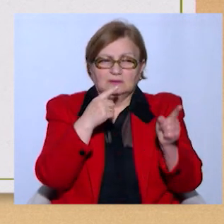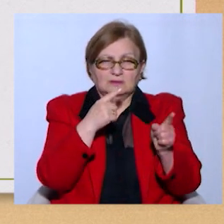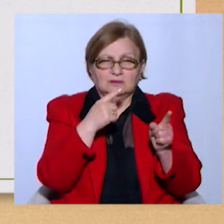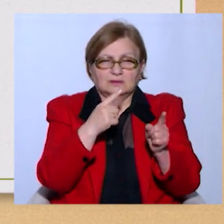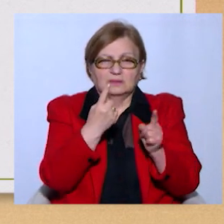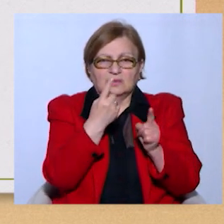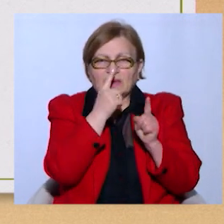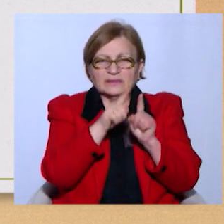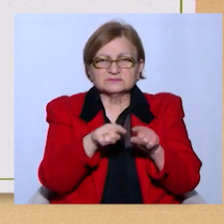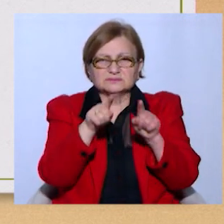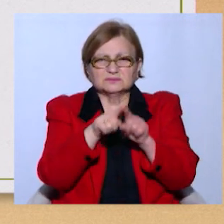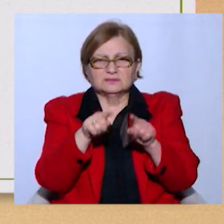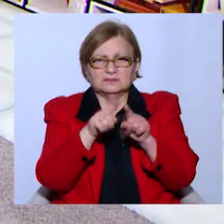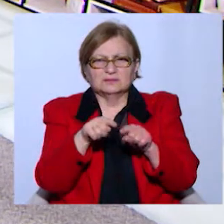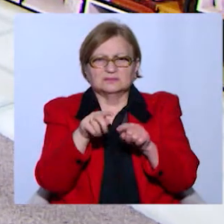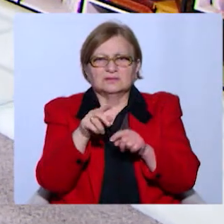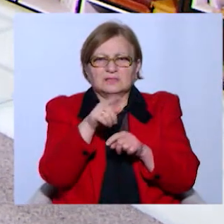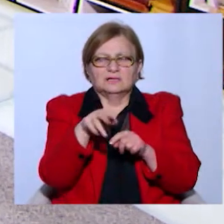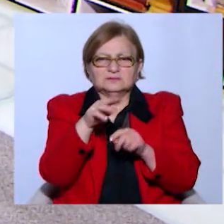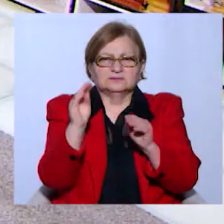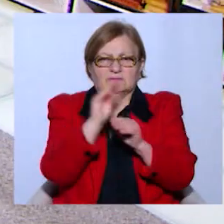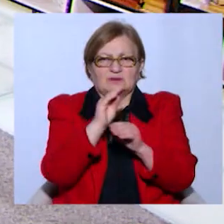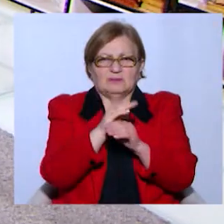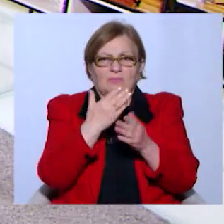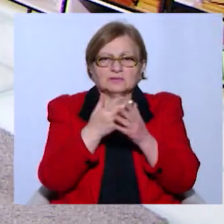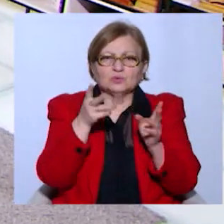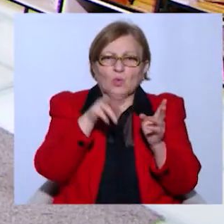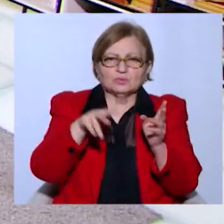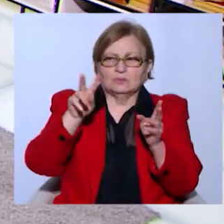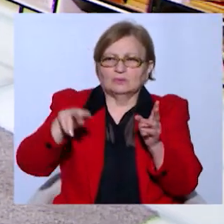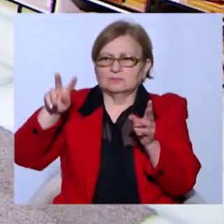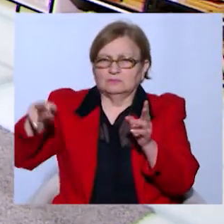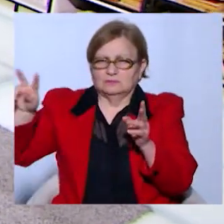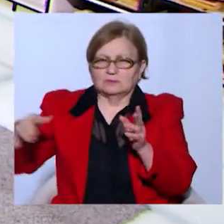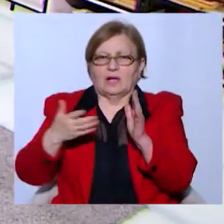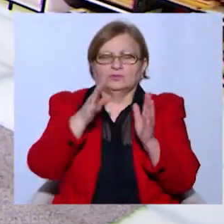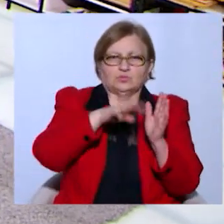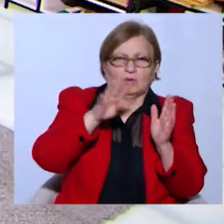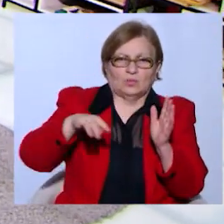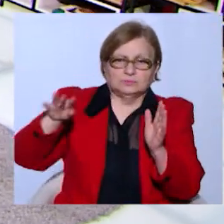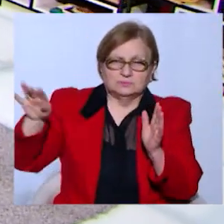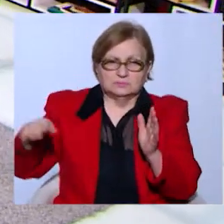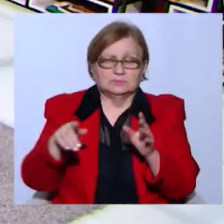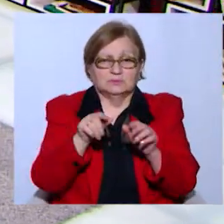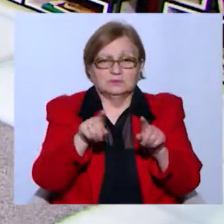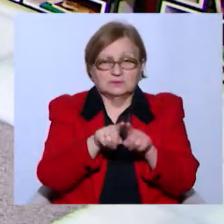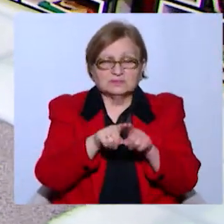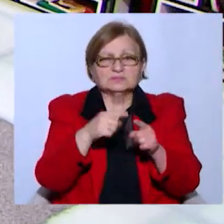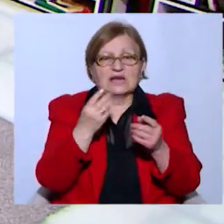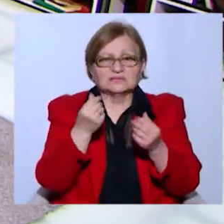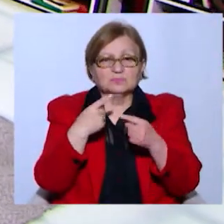წევრისაგან ერთი და იგივე d რიცხვის დამატებით, სადაც d რიცხვს არითმეტიკული პროგრესიის სხვაობას